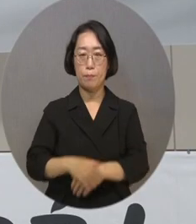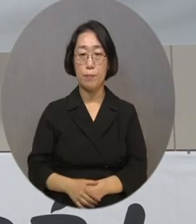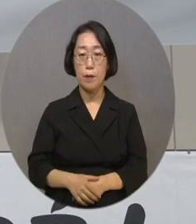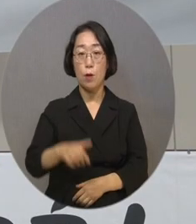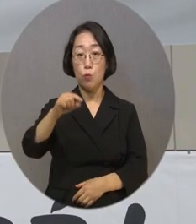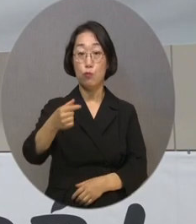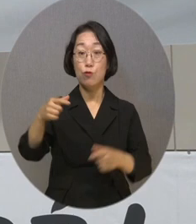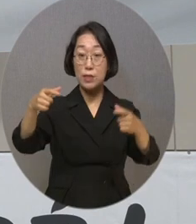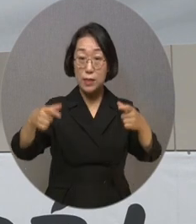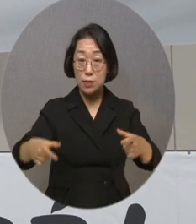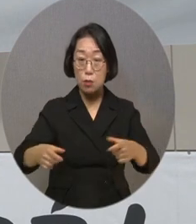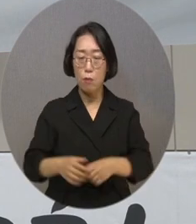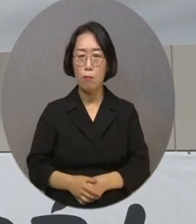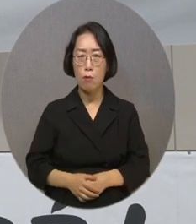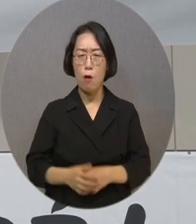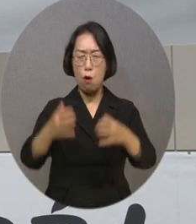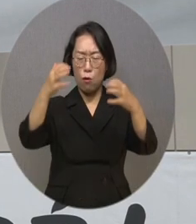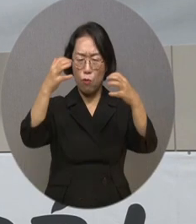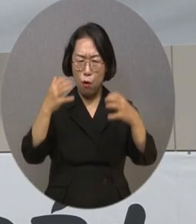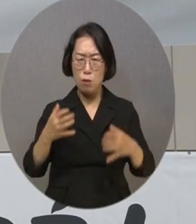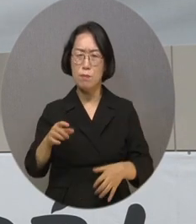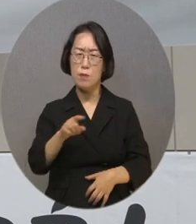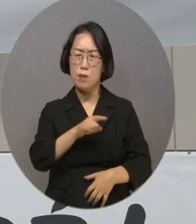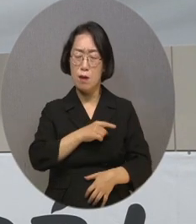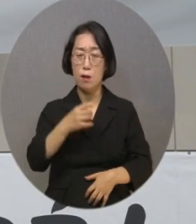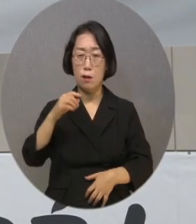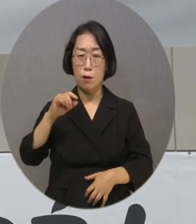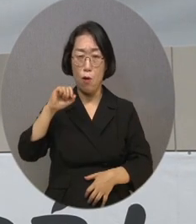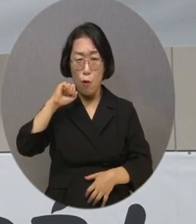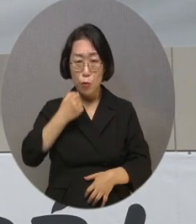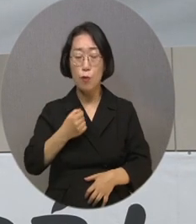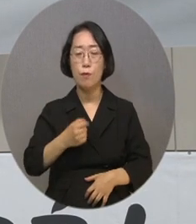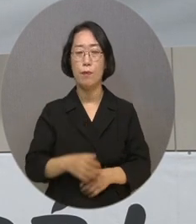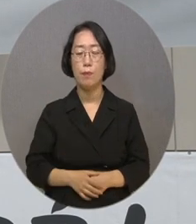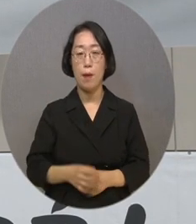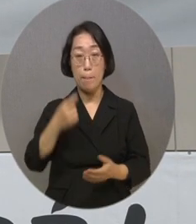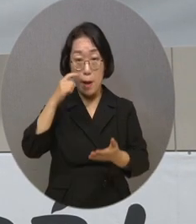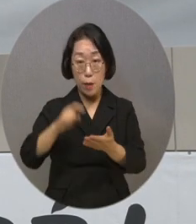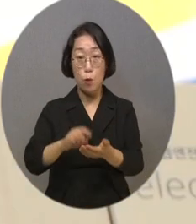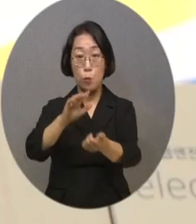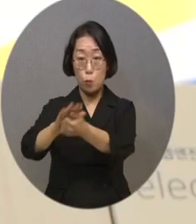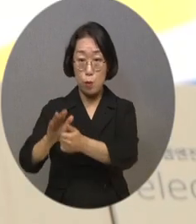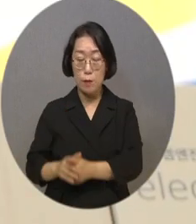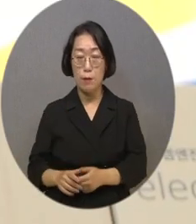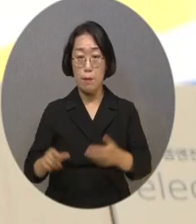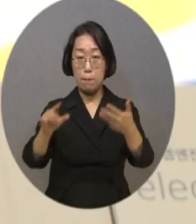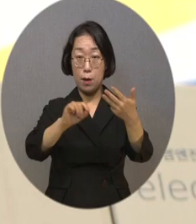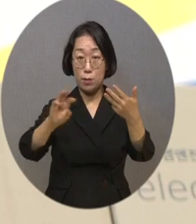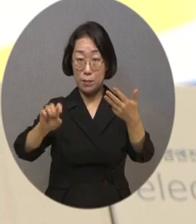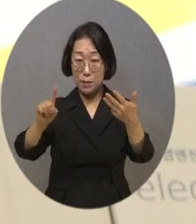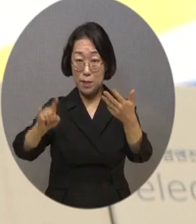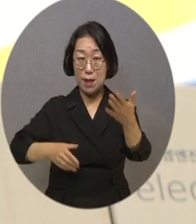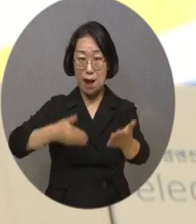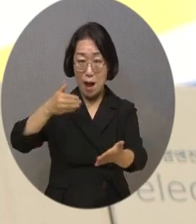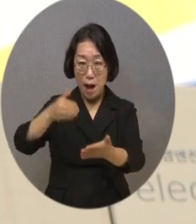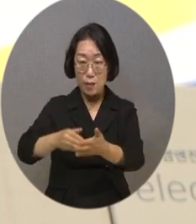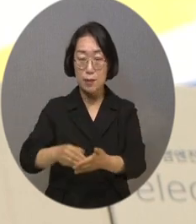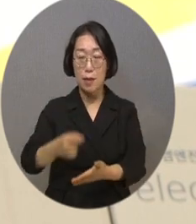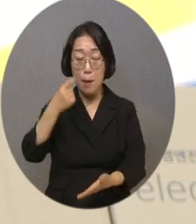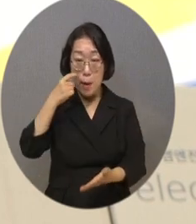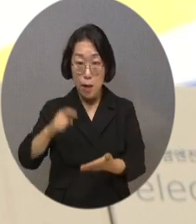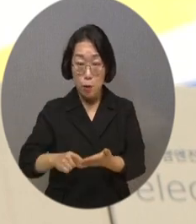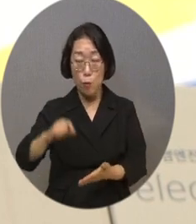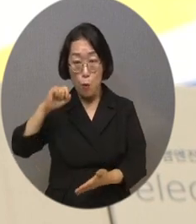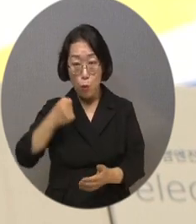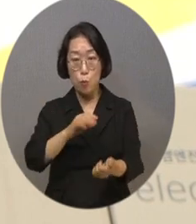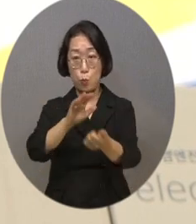군은 여름철에 취약한 위기 가정을 발굴 지원하기 위해 오는 8월 31일까지 복지사각지대 집중 발굴 기간을